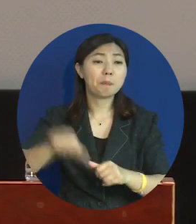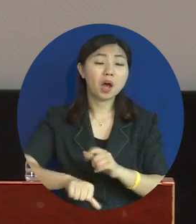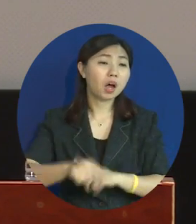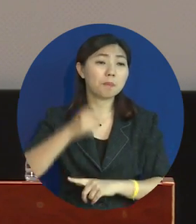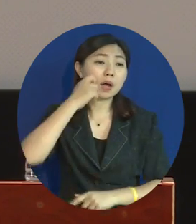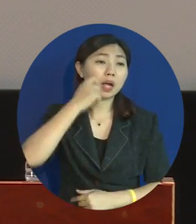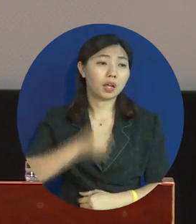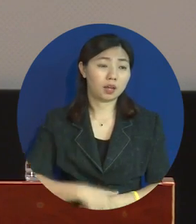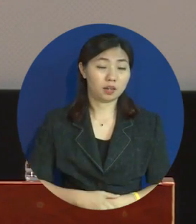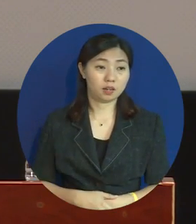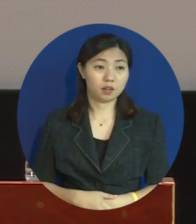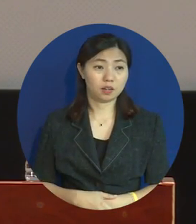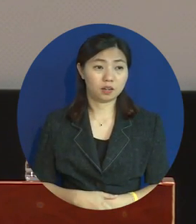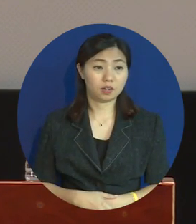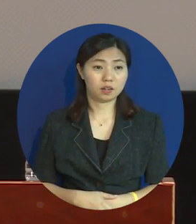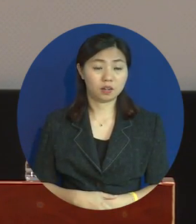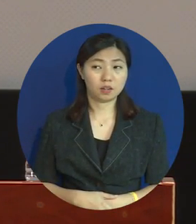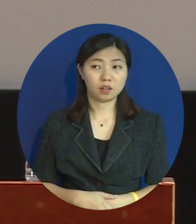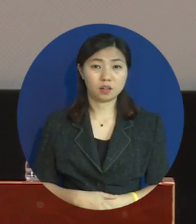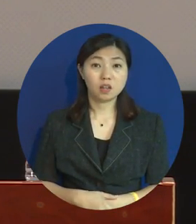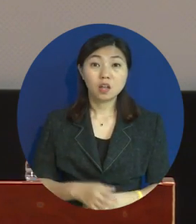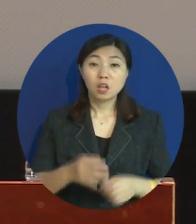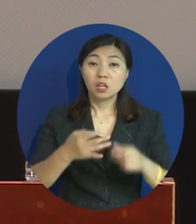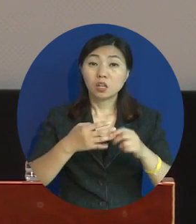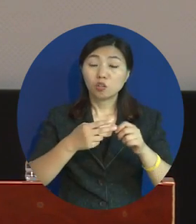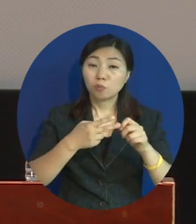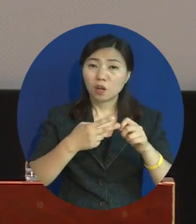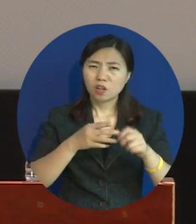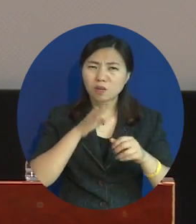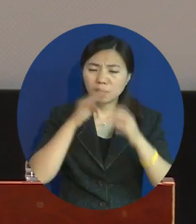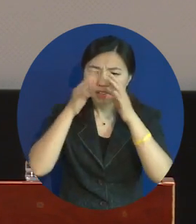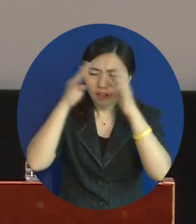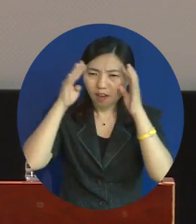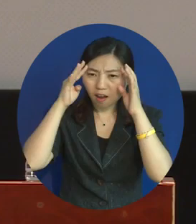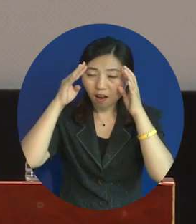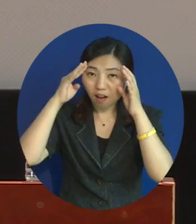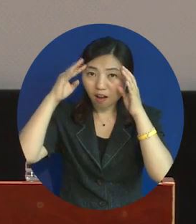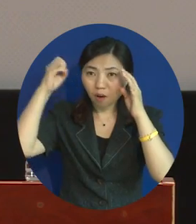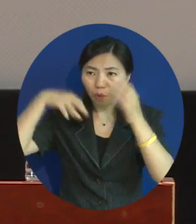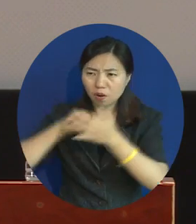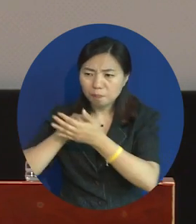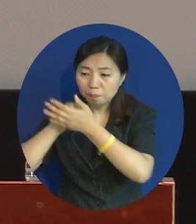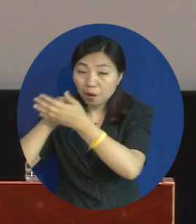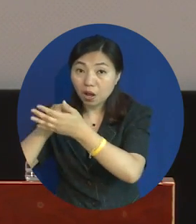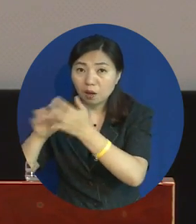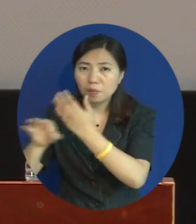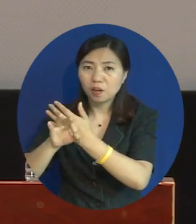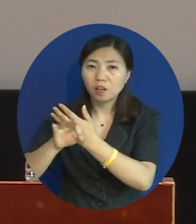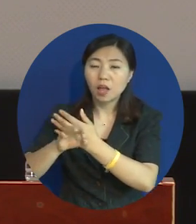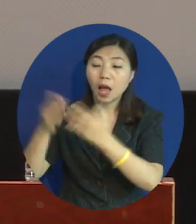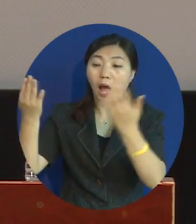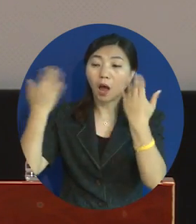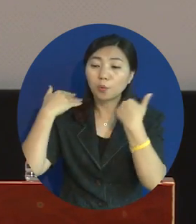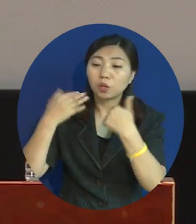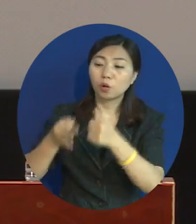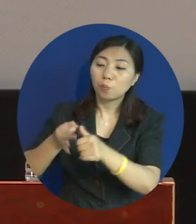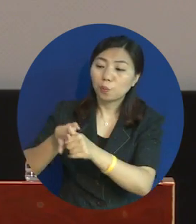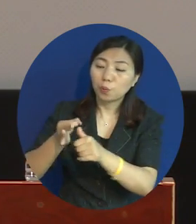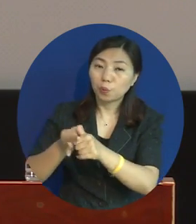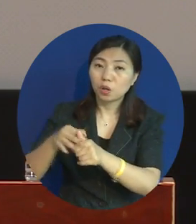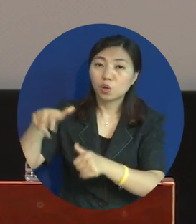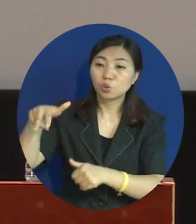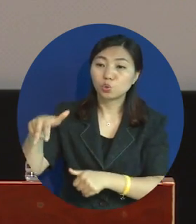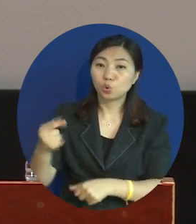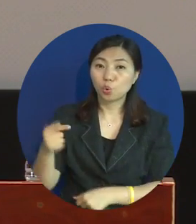번째, 자기가 아주 그런 자세가 있으면 석사 과정에 가면 학교에서 장금을 받거나 학교에서 뭐